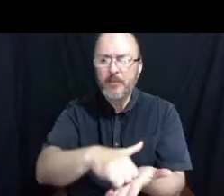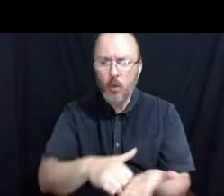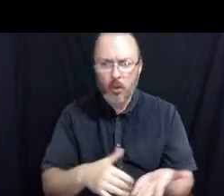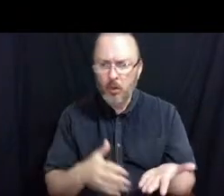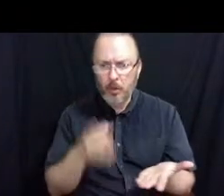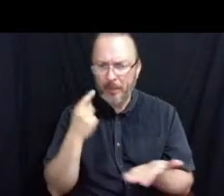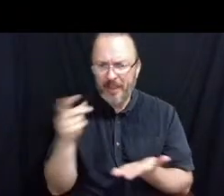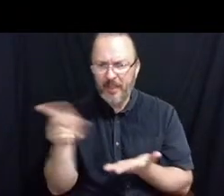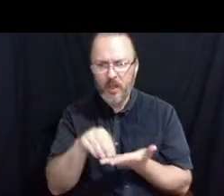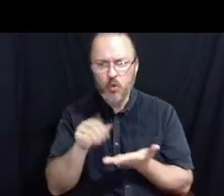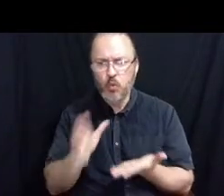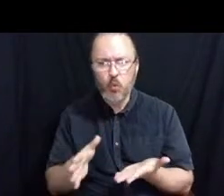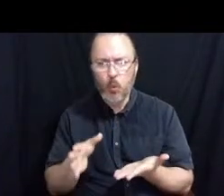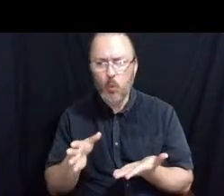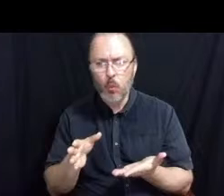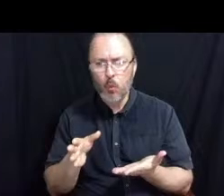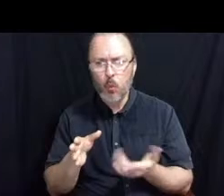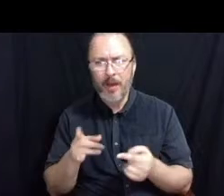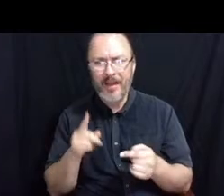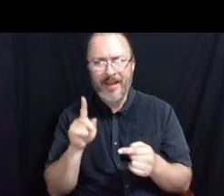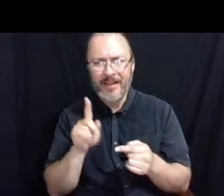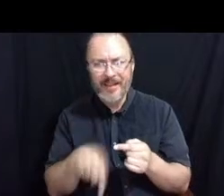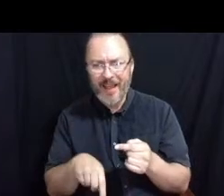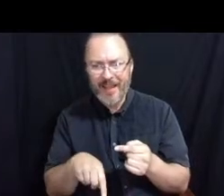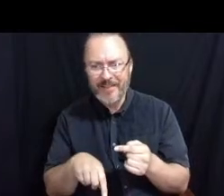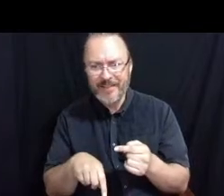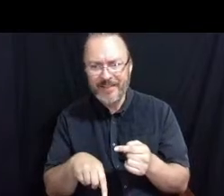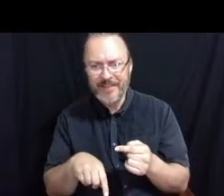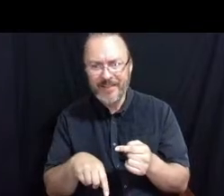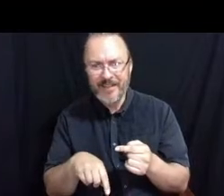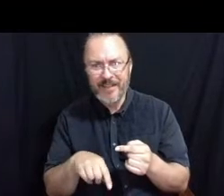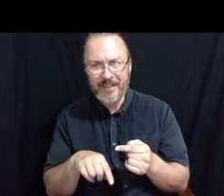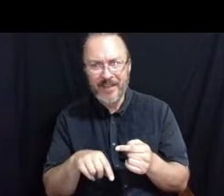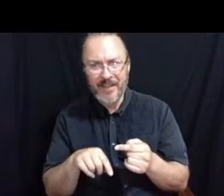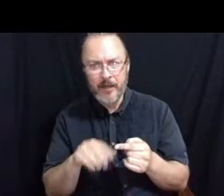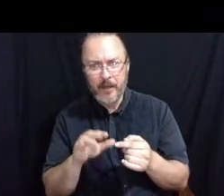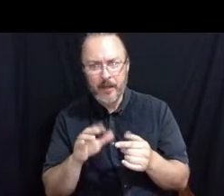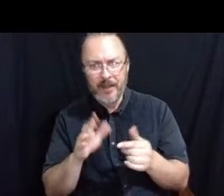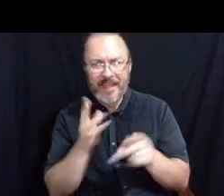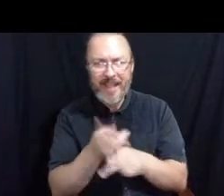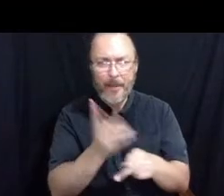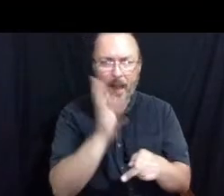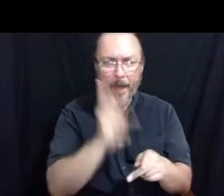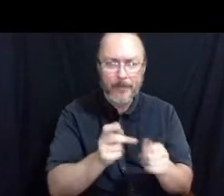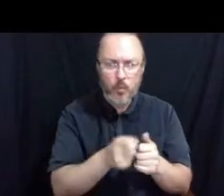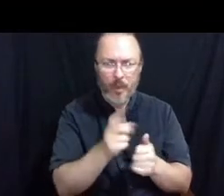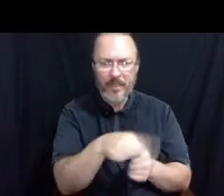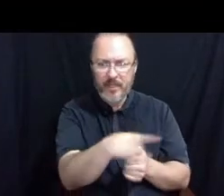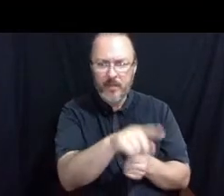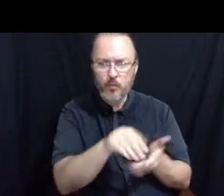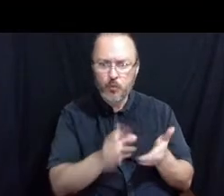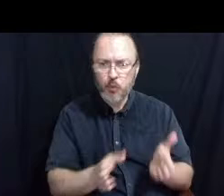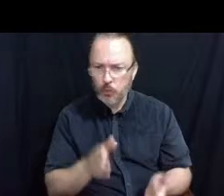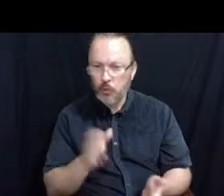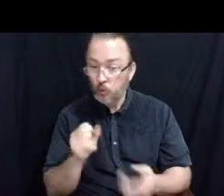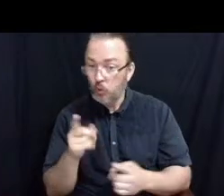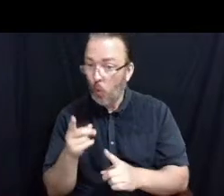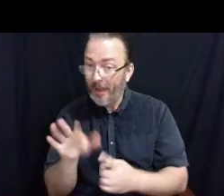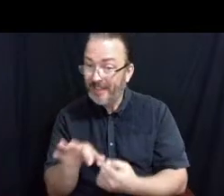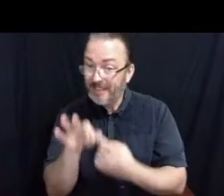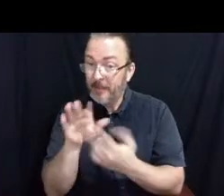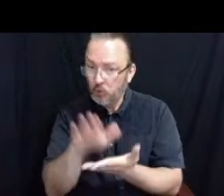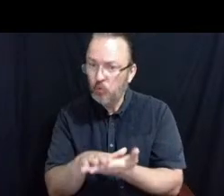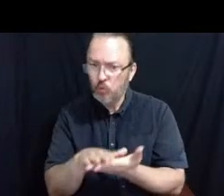pratiquement impossible car les apprenants ne vont pas pouvoir suivre le rythme des autres élèves. Et donc, il faut